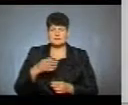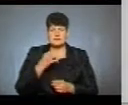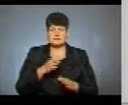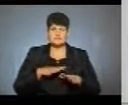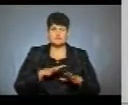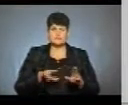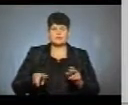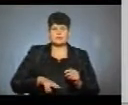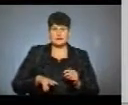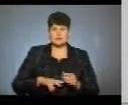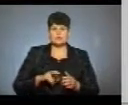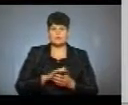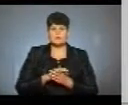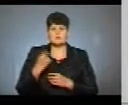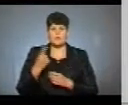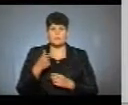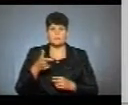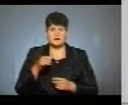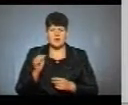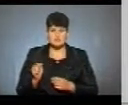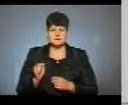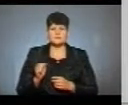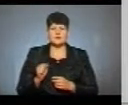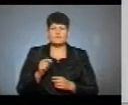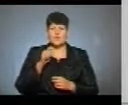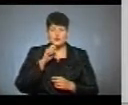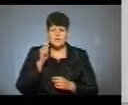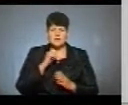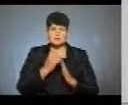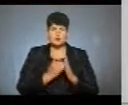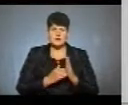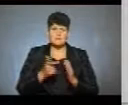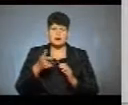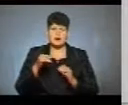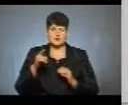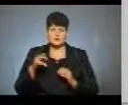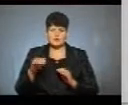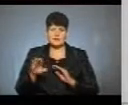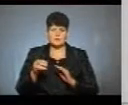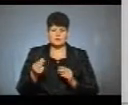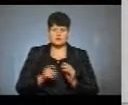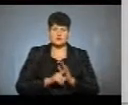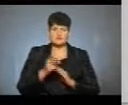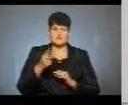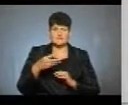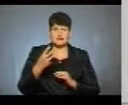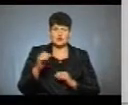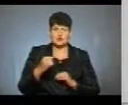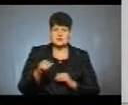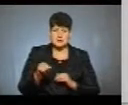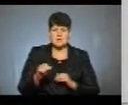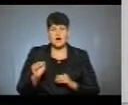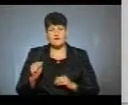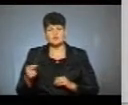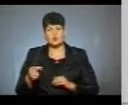директора товариства «Тернопільоблгаз» Володимир Цебак. В Україні програма «Газовий депозит» стартувала 23 серпня, а в